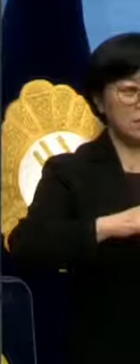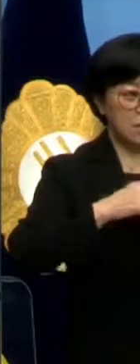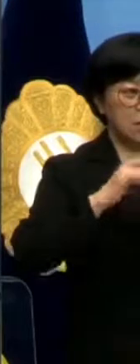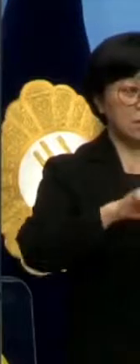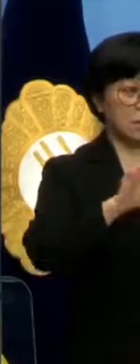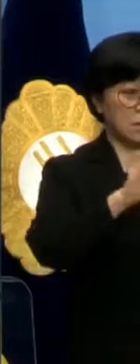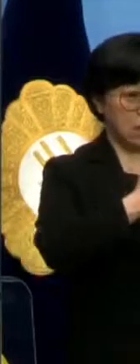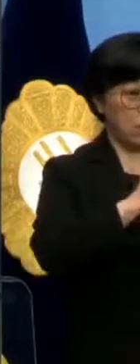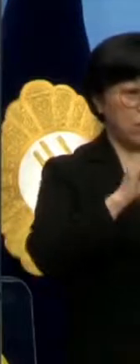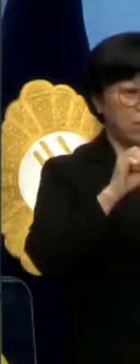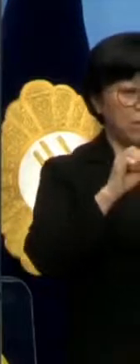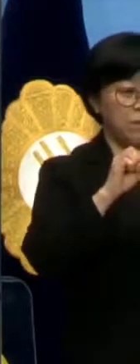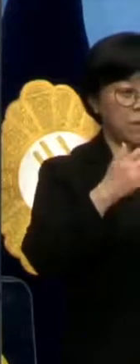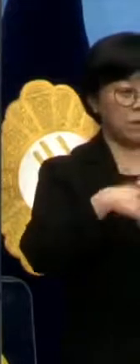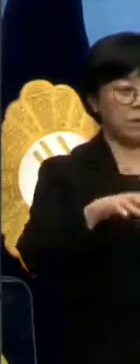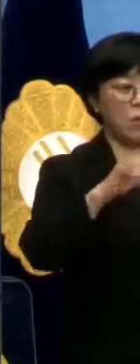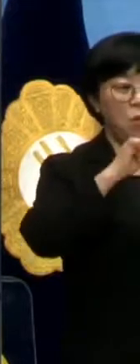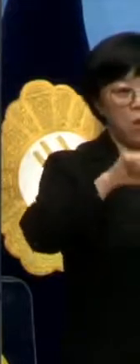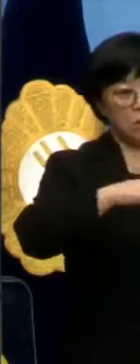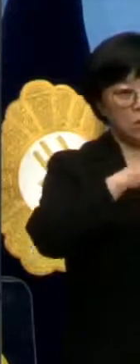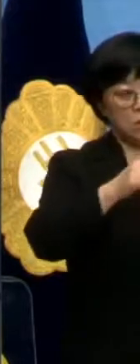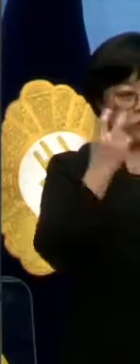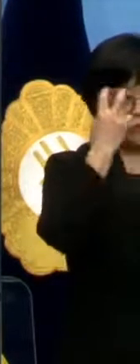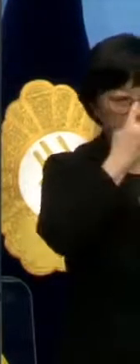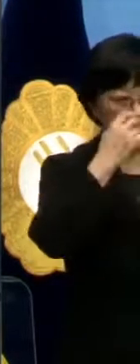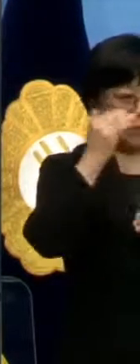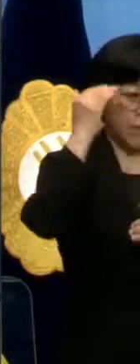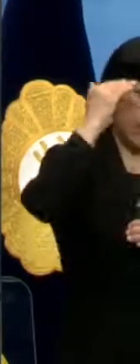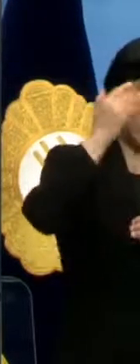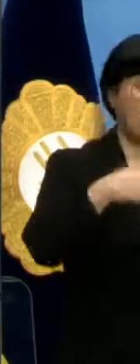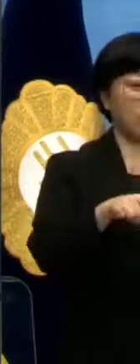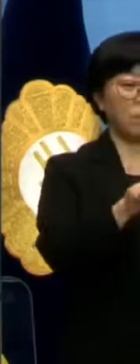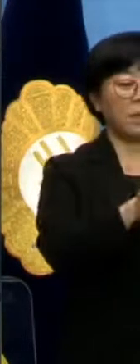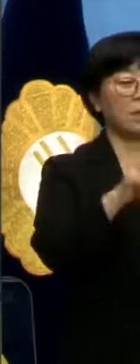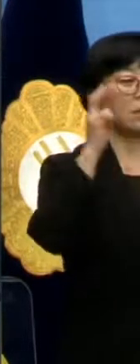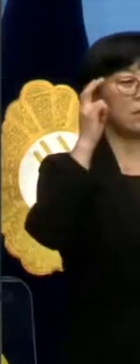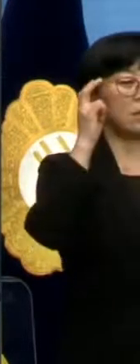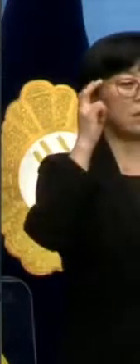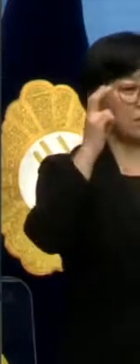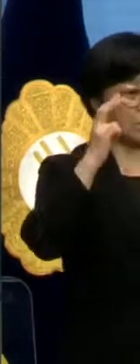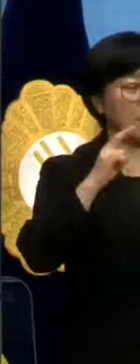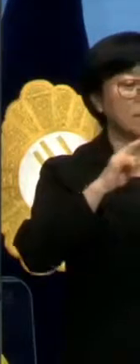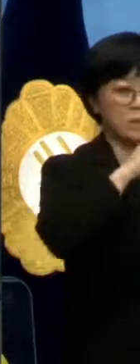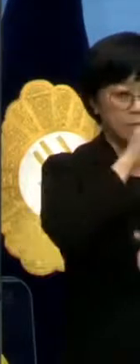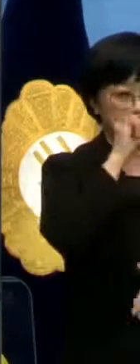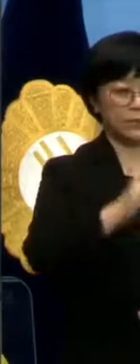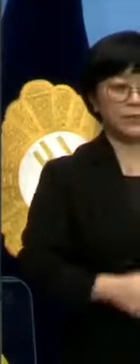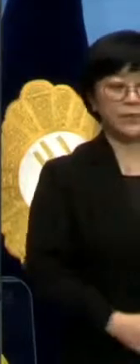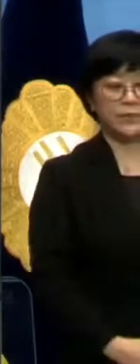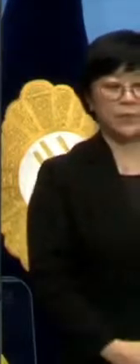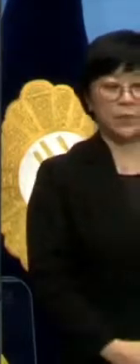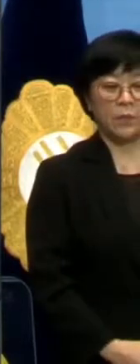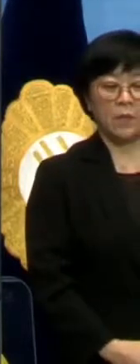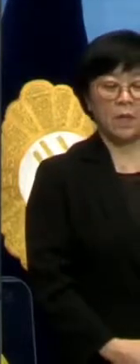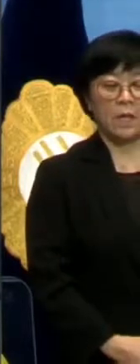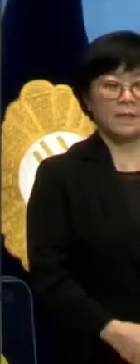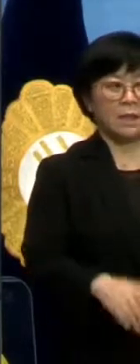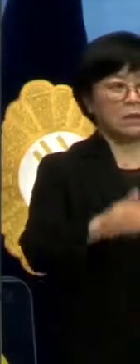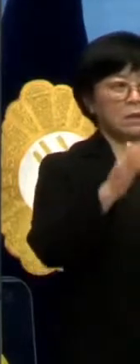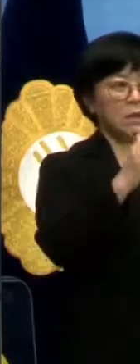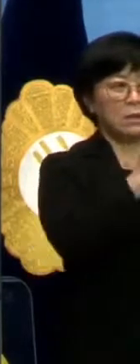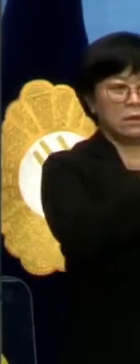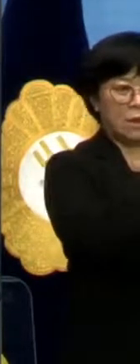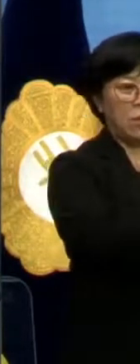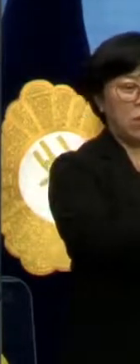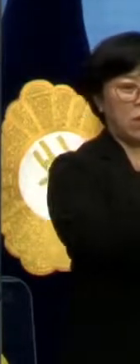원전 수사를 해방 하려는 의도가 아닌지 의심스럽습니다 공당의 대표가 사실